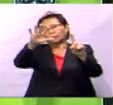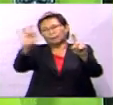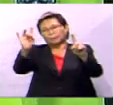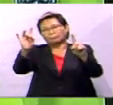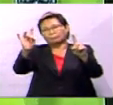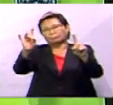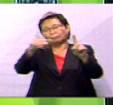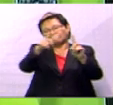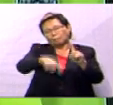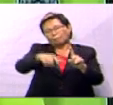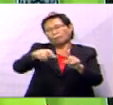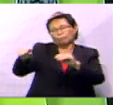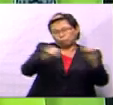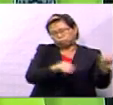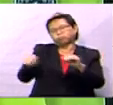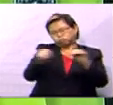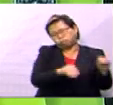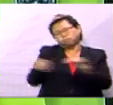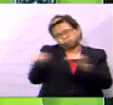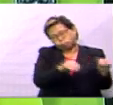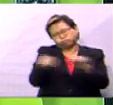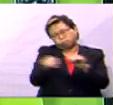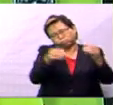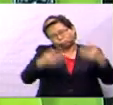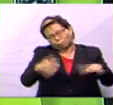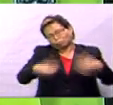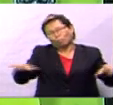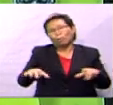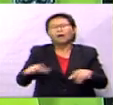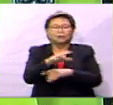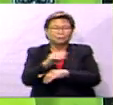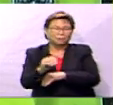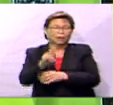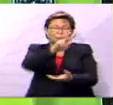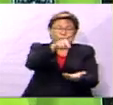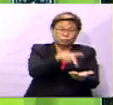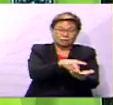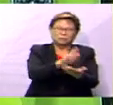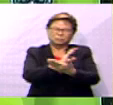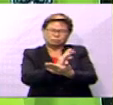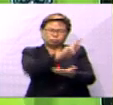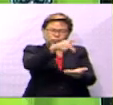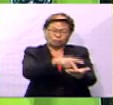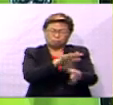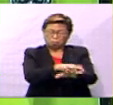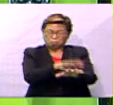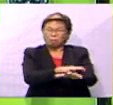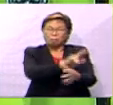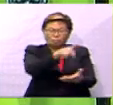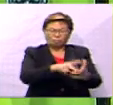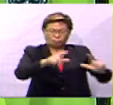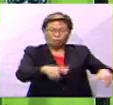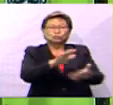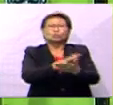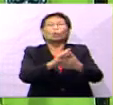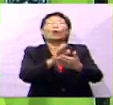1,158 perpindahan telah dijalankan dengan pusat pemindahan sementara yang paling ramai adalah di Sekolah